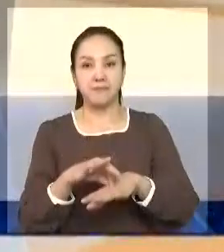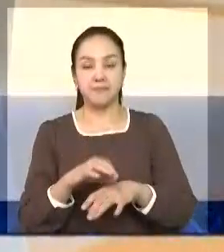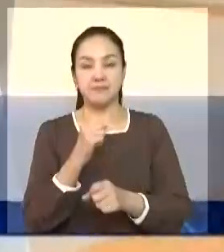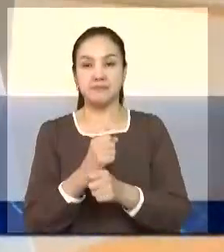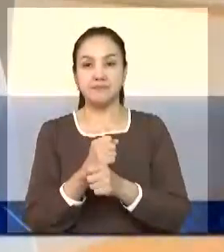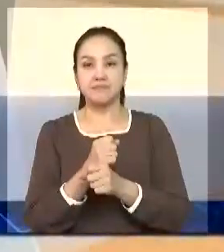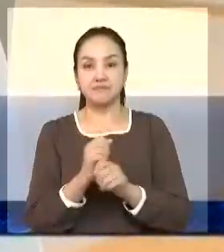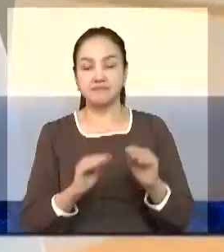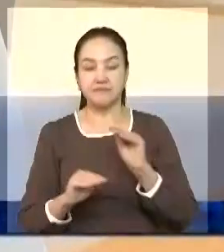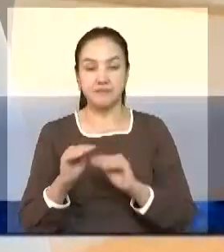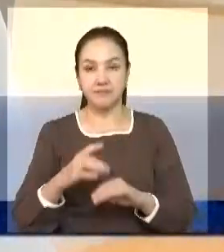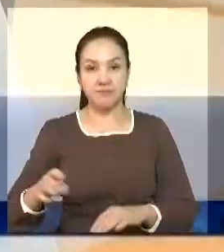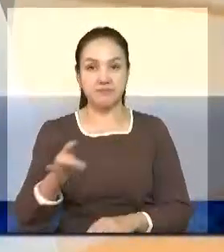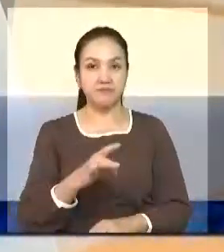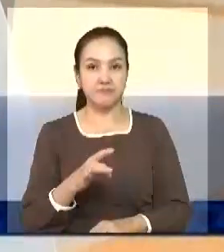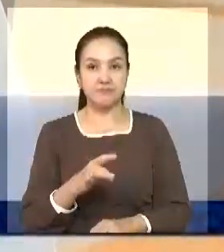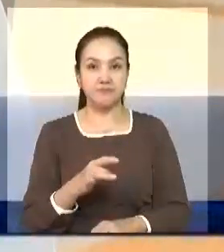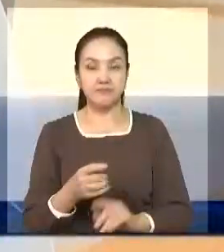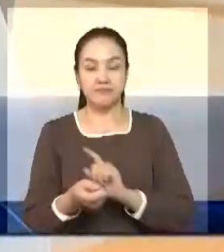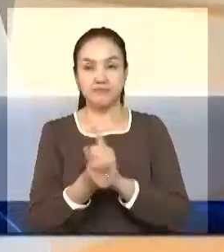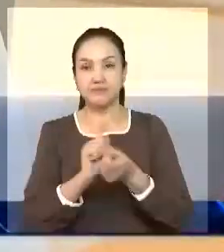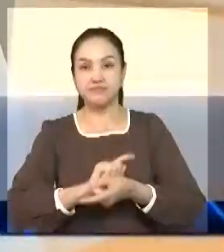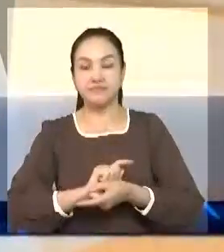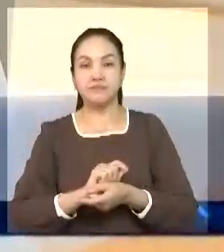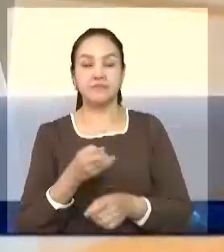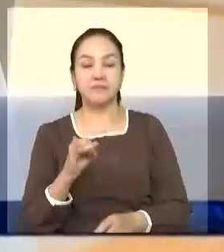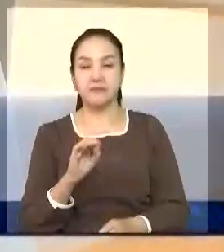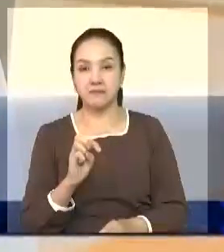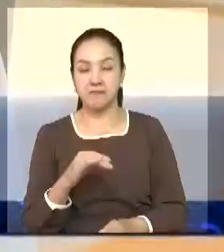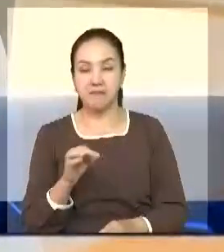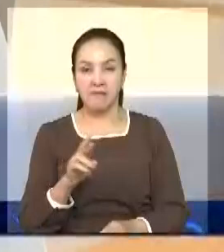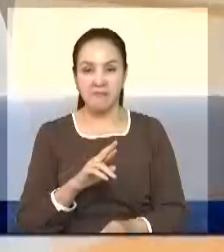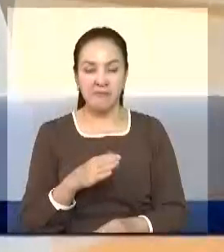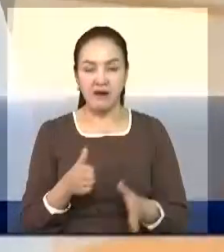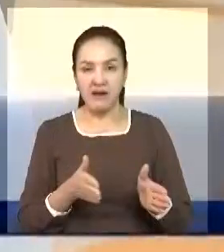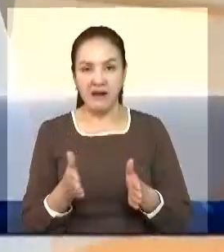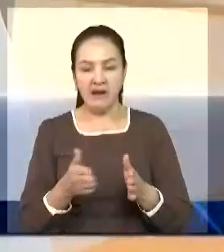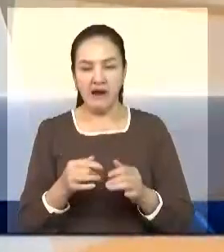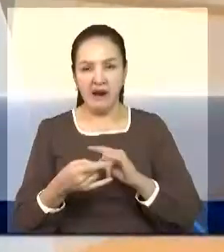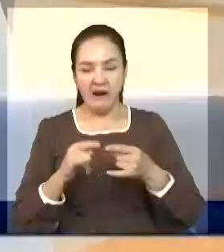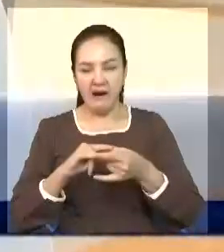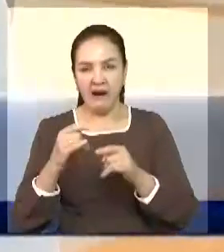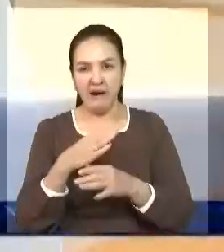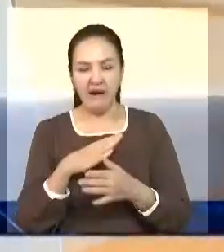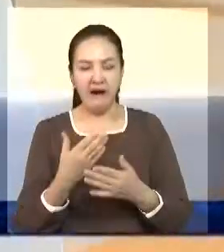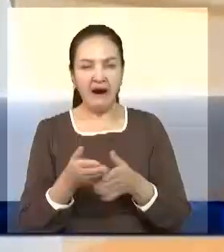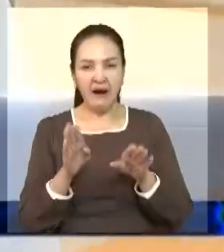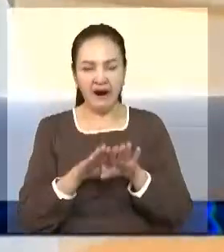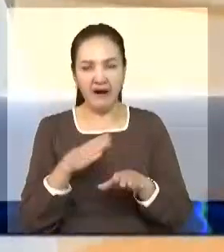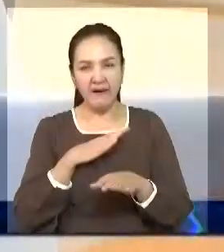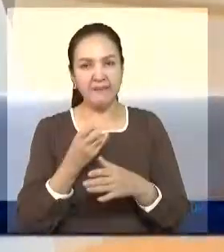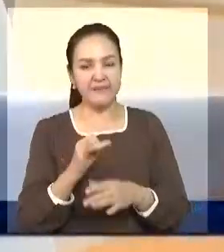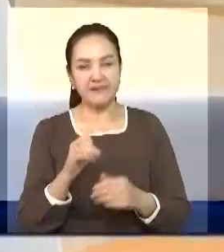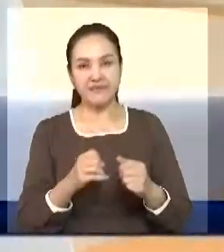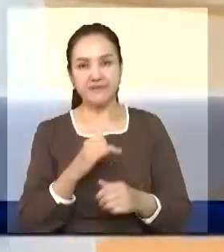по благоустройству территории, замене асфальтобетонного покрытия и тротуарных бордюров. Покрытие кровли из